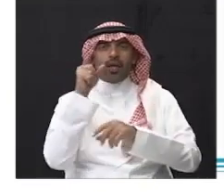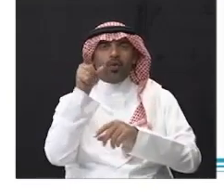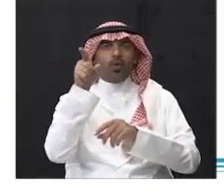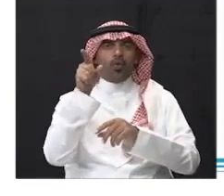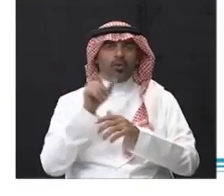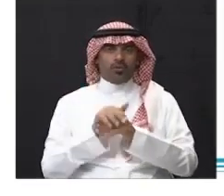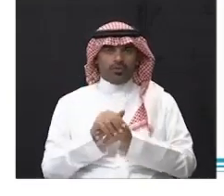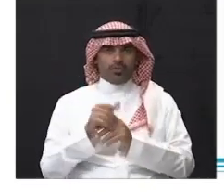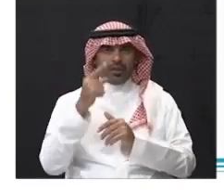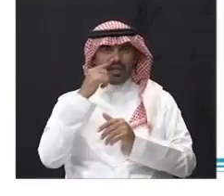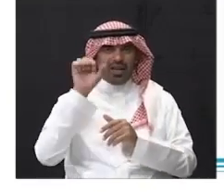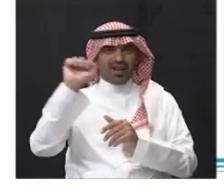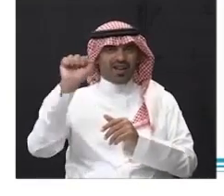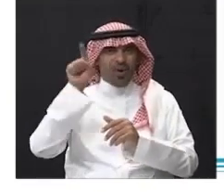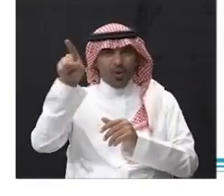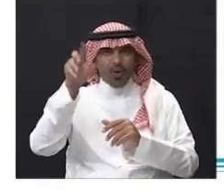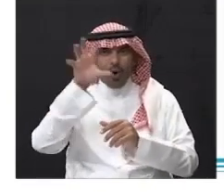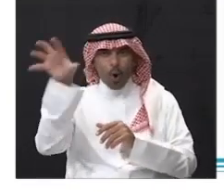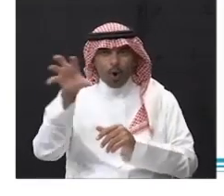إذن أولاً، رغبة